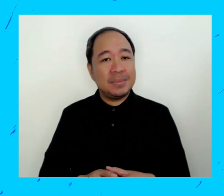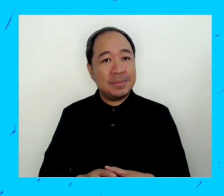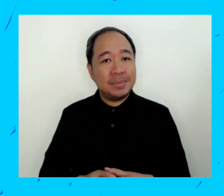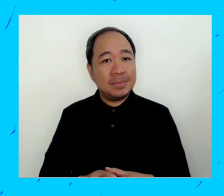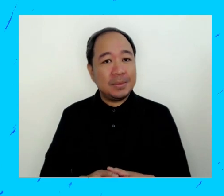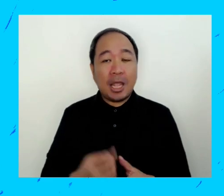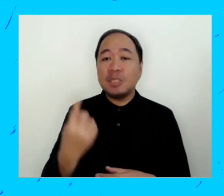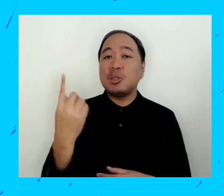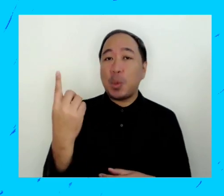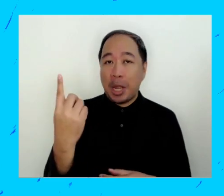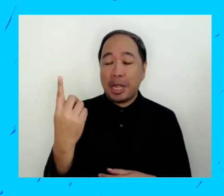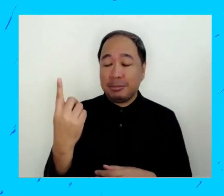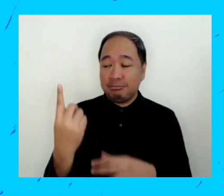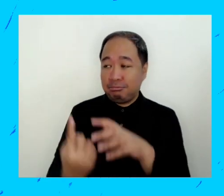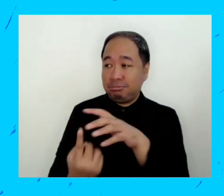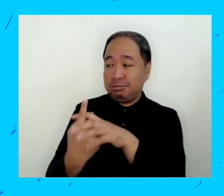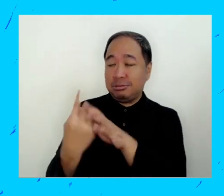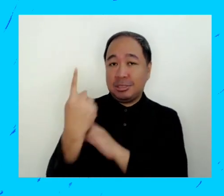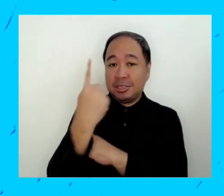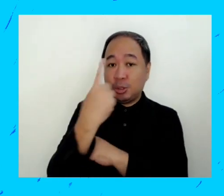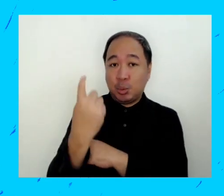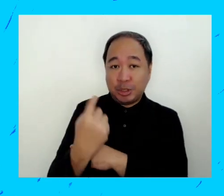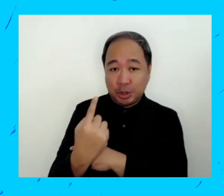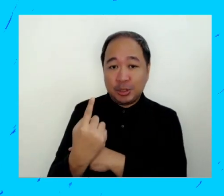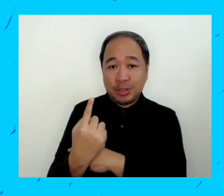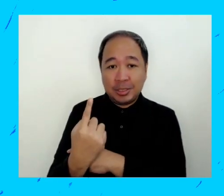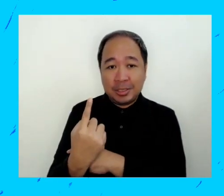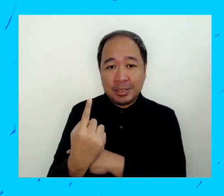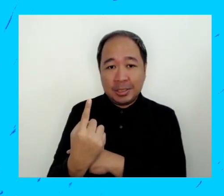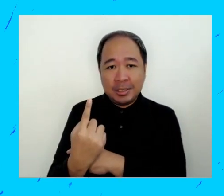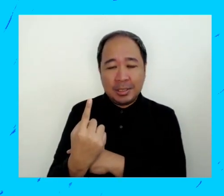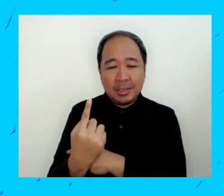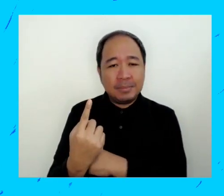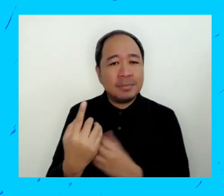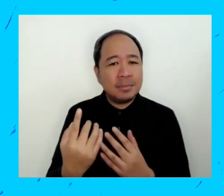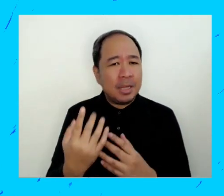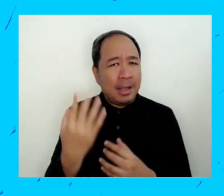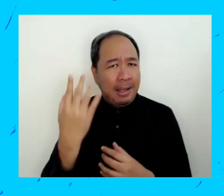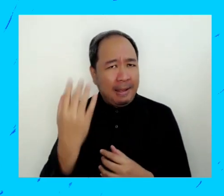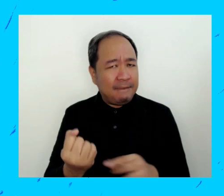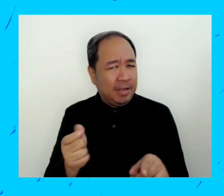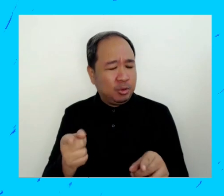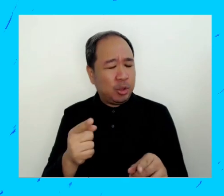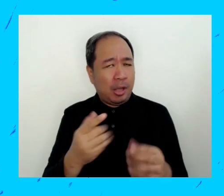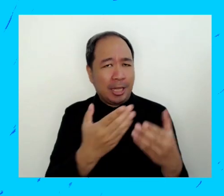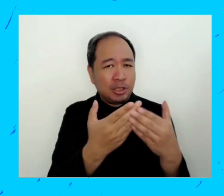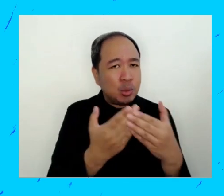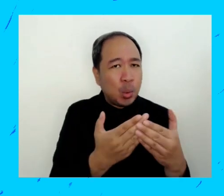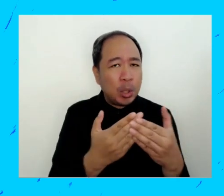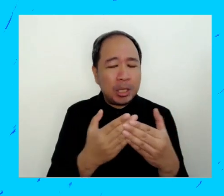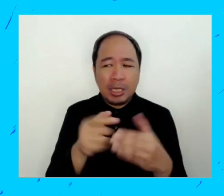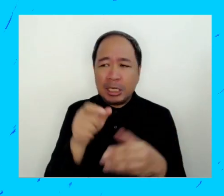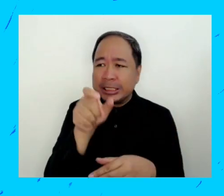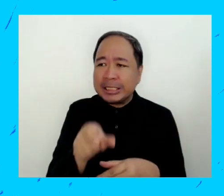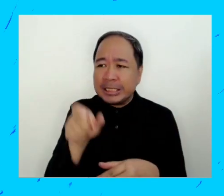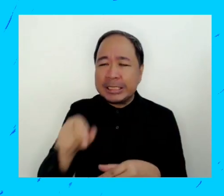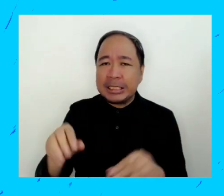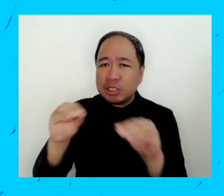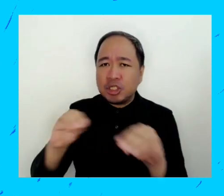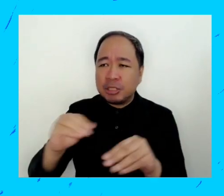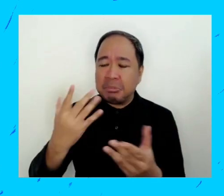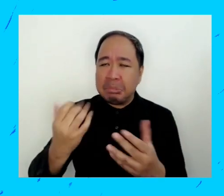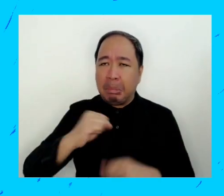Il y a une question. Est-ce qu'il y a eu une résistance de la part des professeurs et des écoles